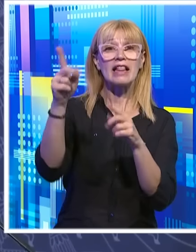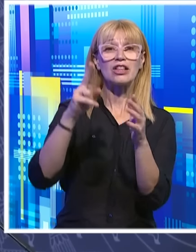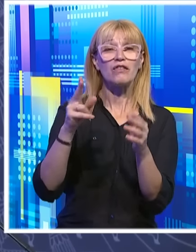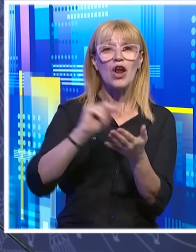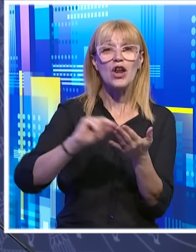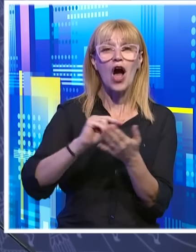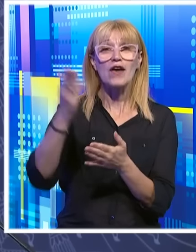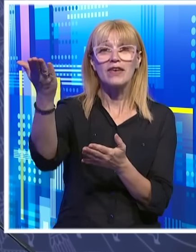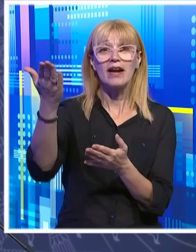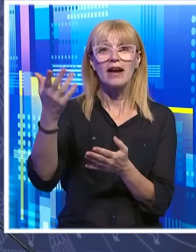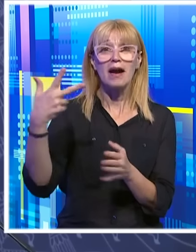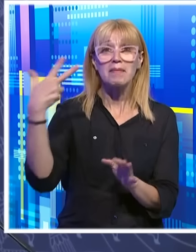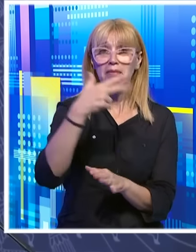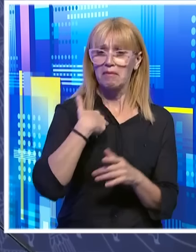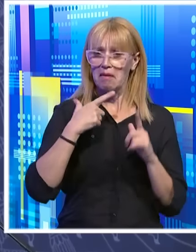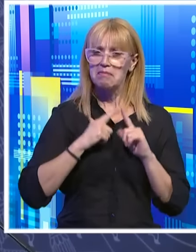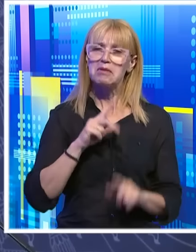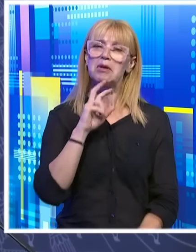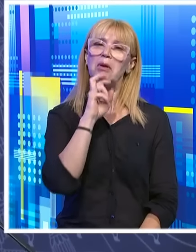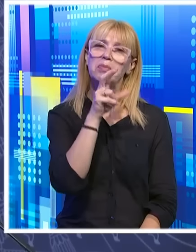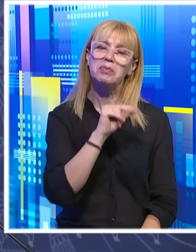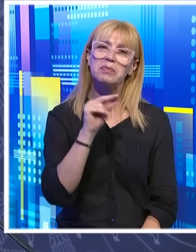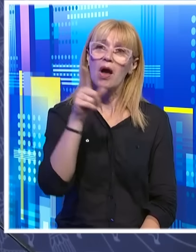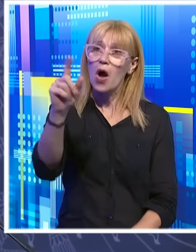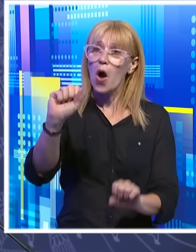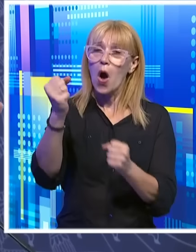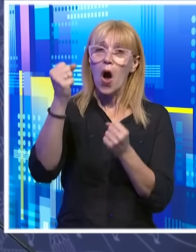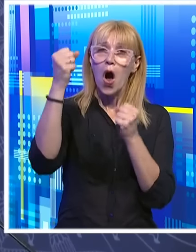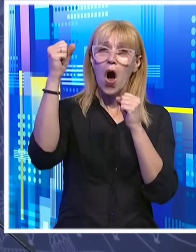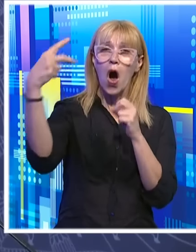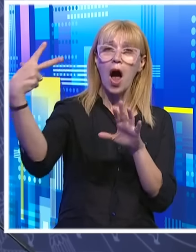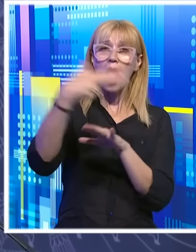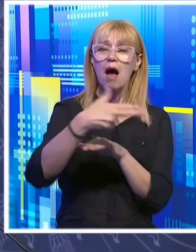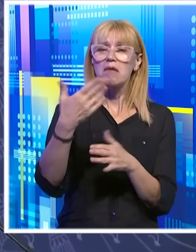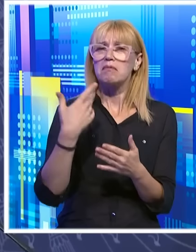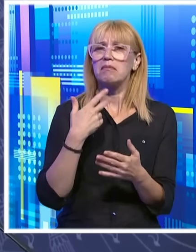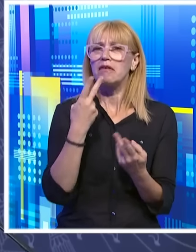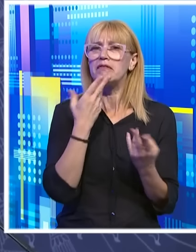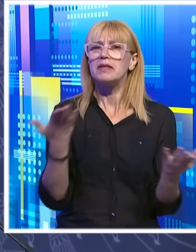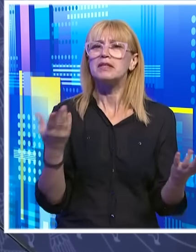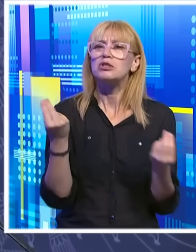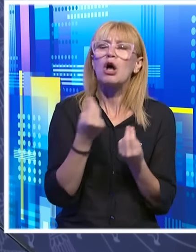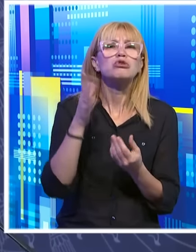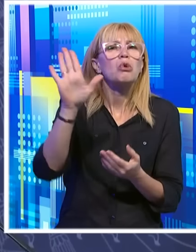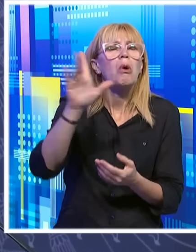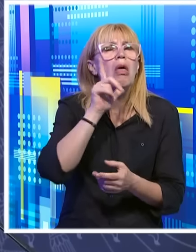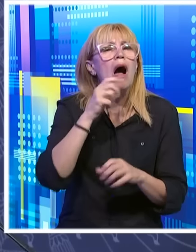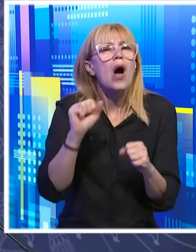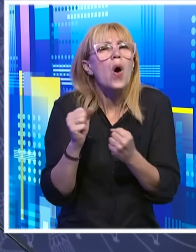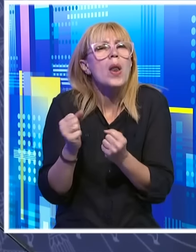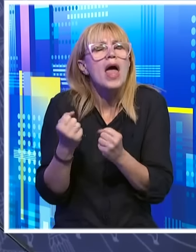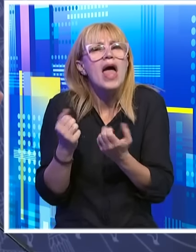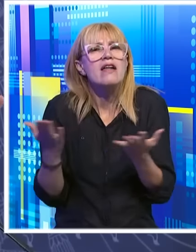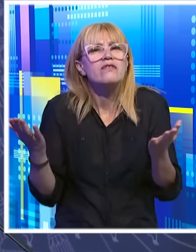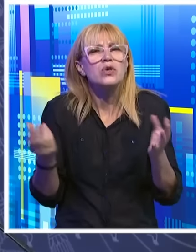velika nervoza kada god imate čiste argumente, bez psovke, bez uvrede, bez toga